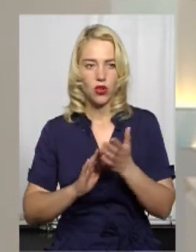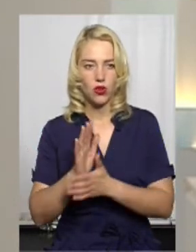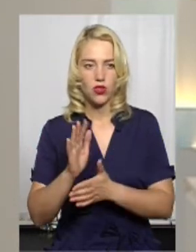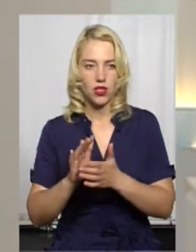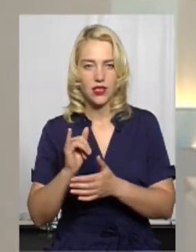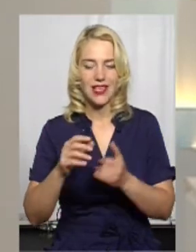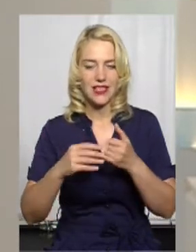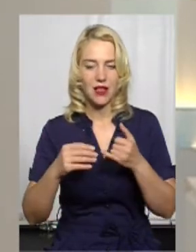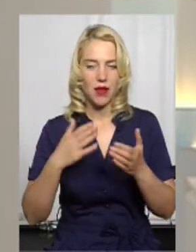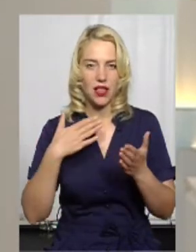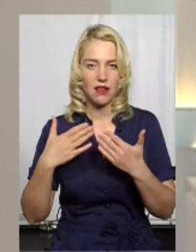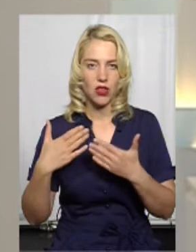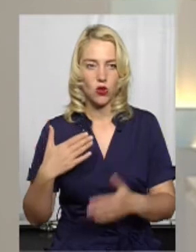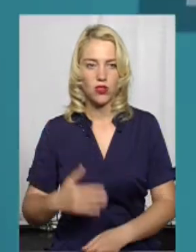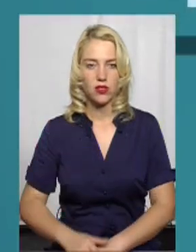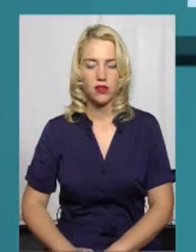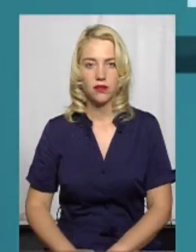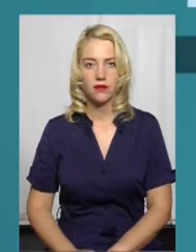Ванда Сердюк. Дивімось.